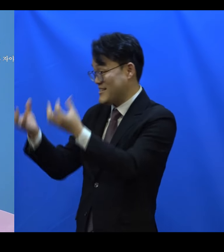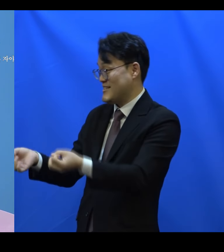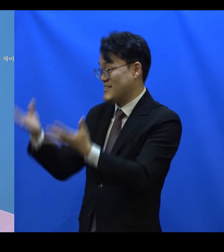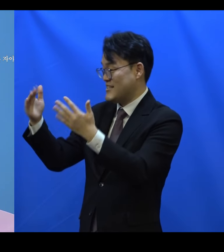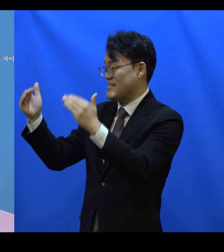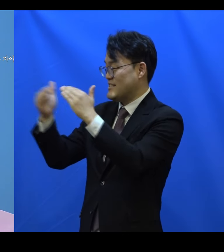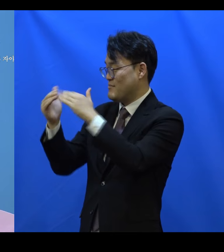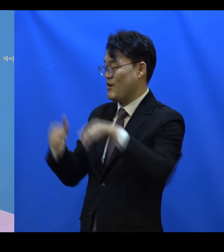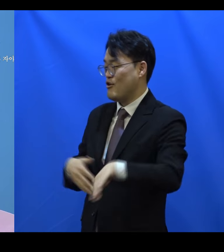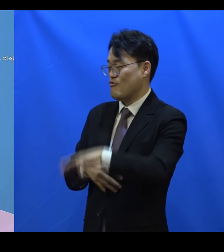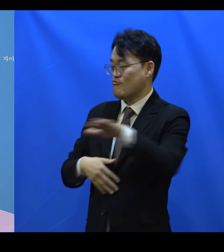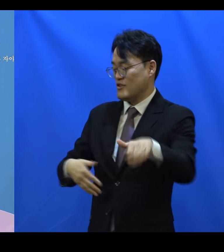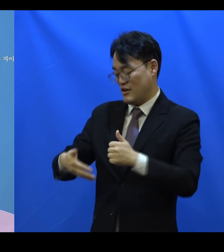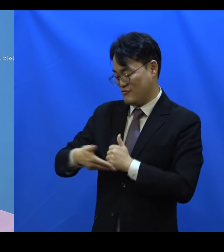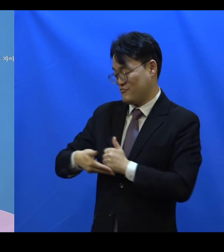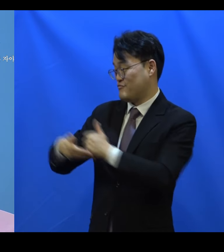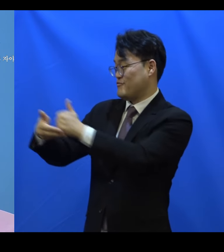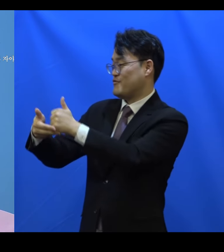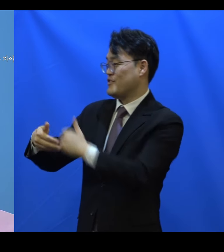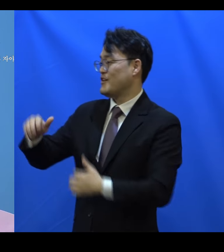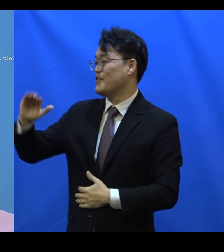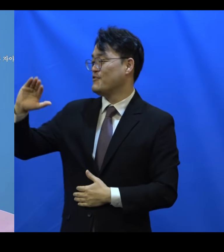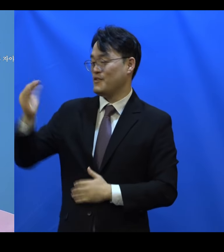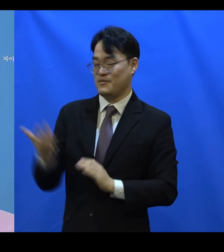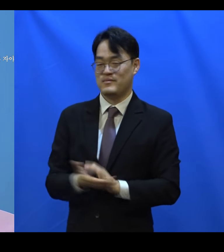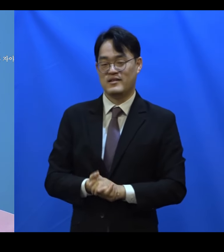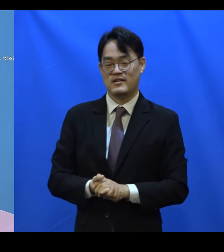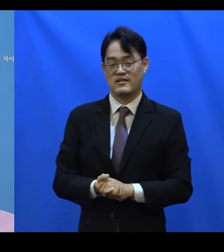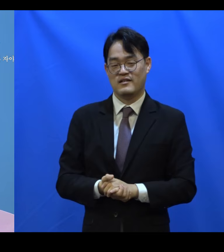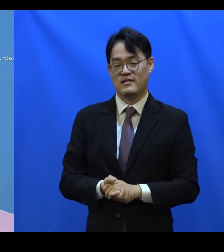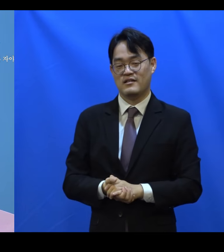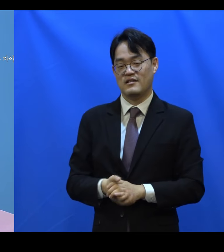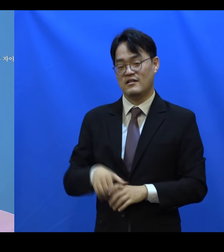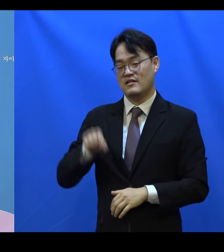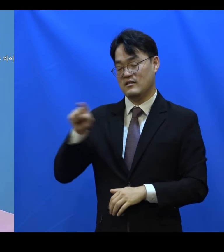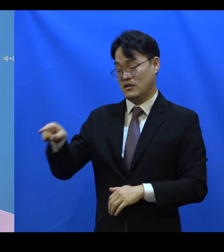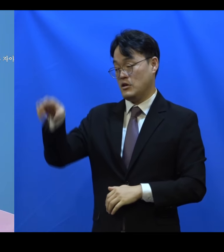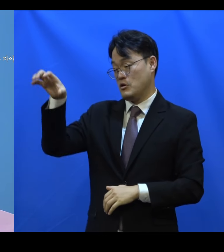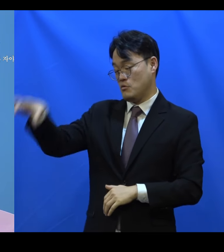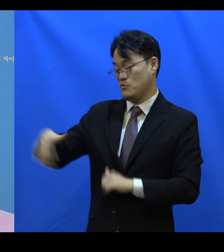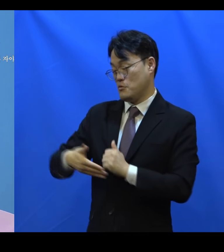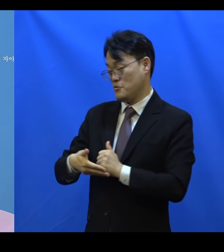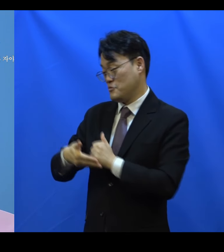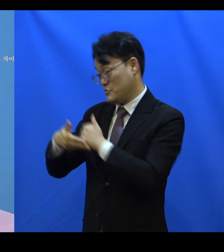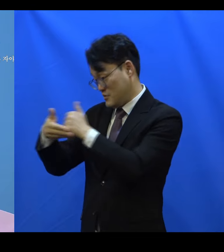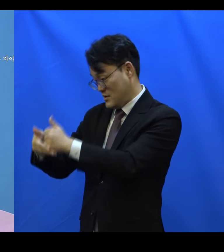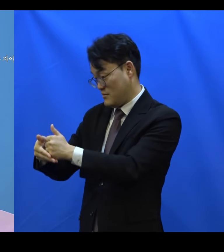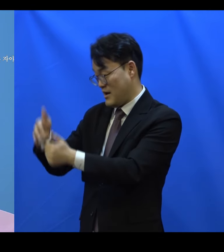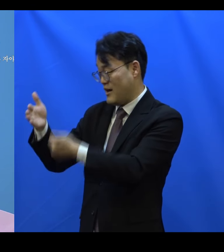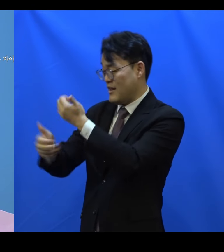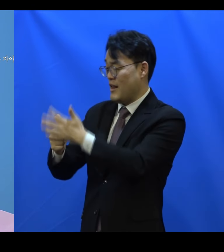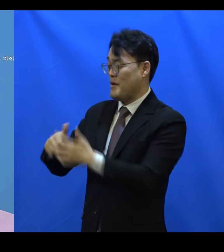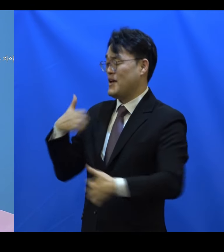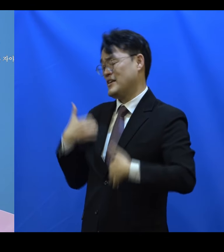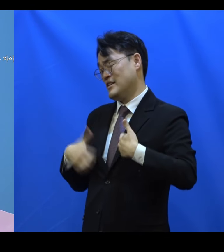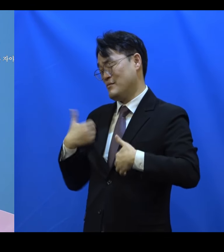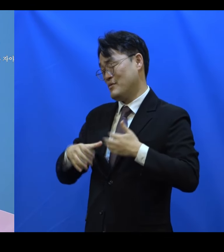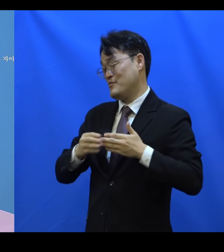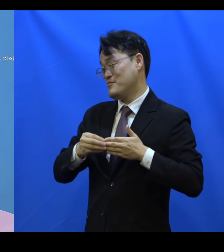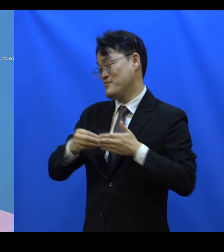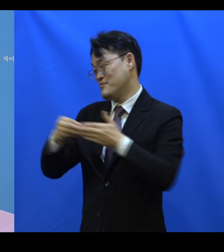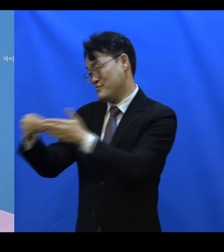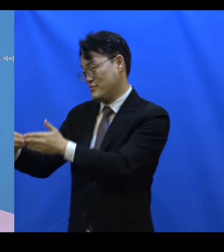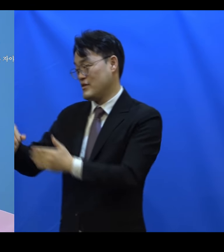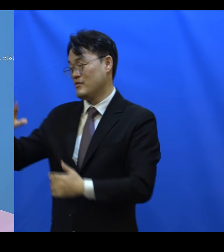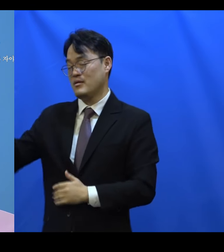달라요. 잔치집으로의 초대는 하나님의 기쁨만으로 우리를 초대하는 겁니다. 여러분, 탕자의 비유